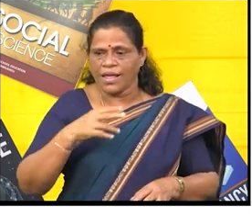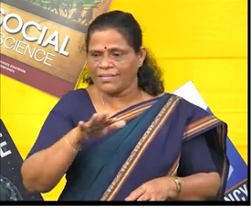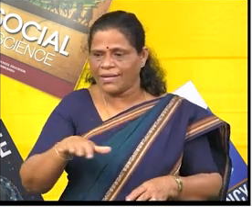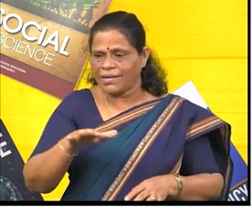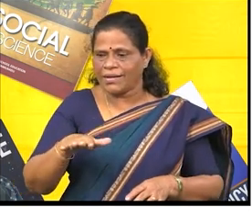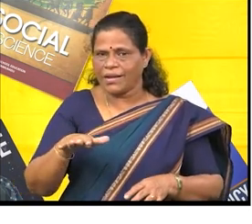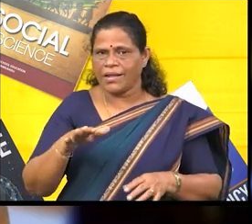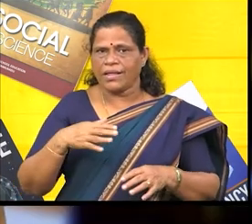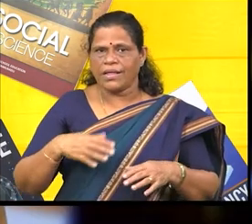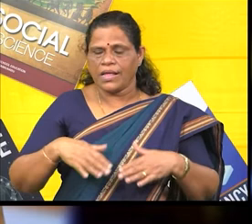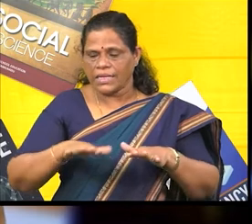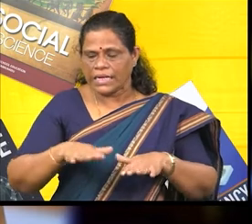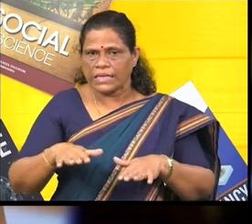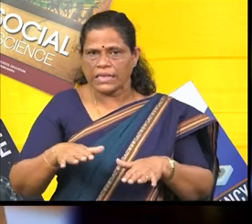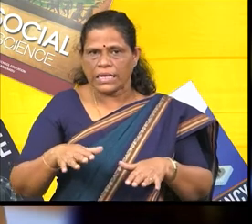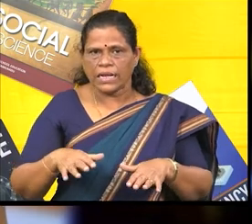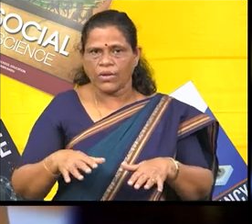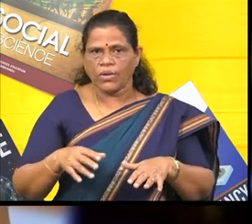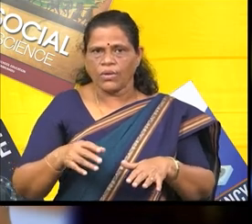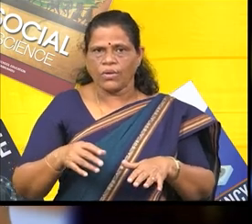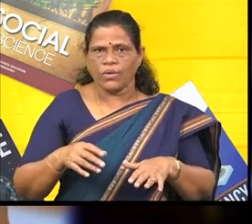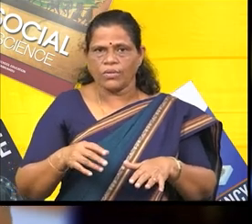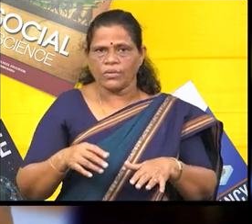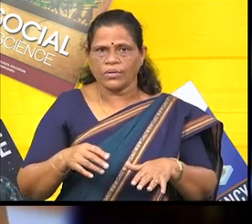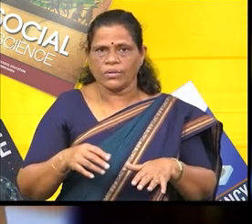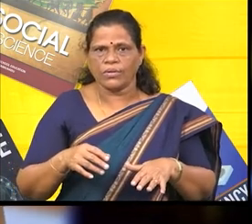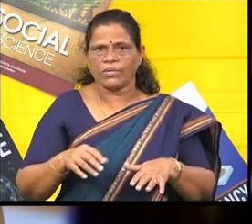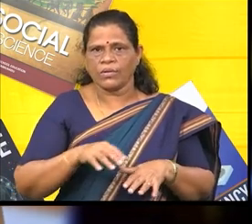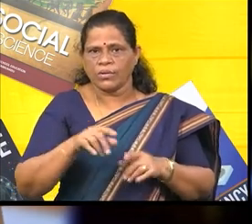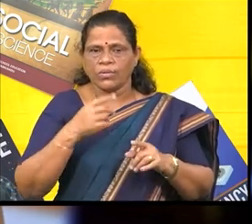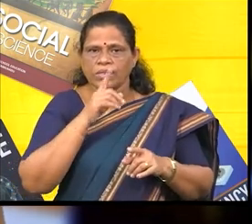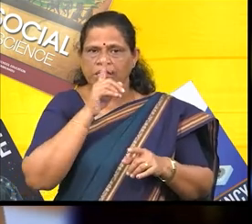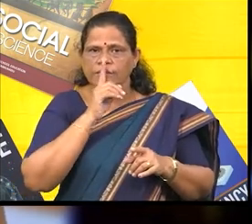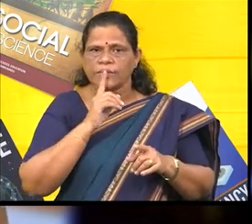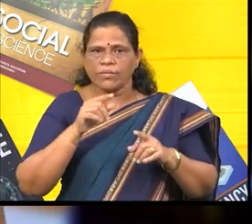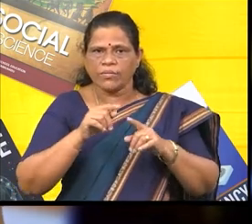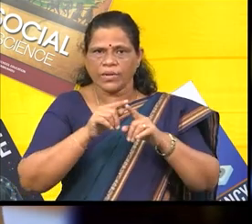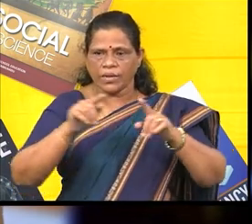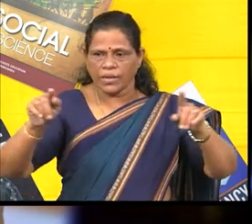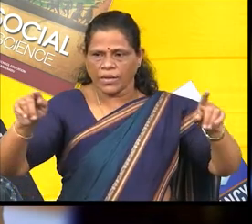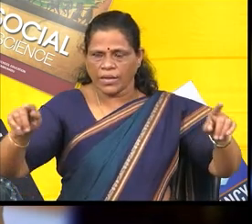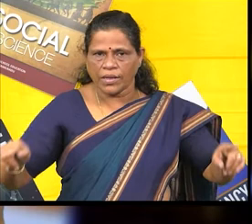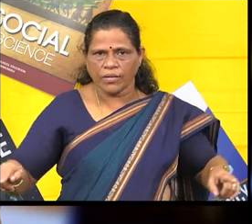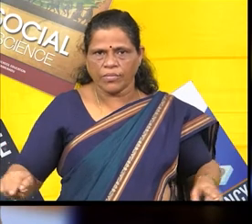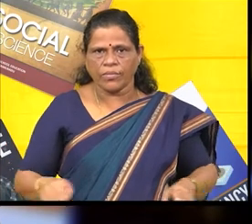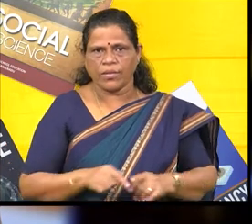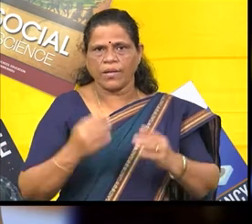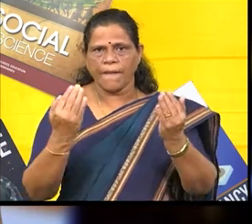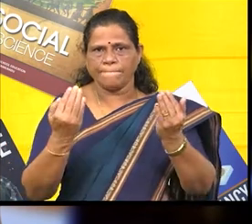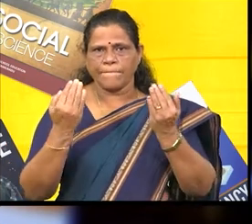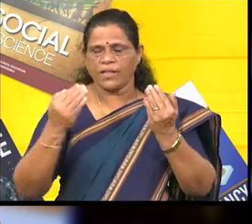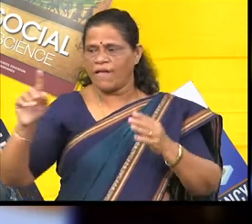அந்த இடங்களில் சம்பவம் நடந்த இடத்த என்ன பண்ணுவாங்க, ஒரு சேகப்பு டேப் வச்சு கயிறு போட்டு என்ன பண்ணுவாங்க,